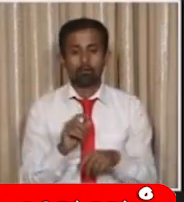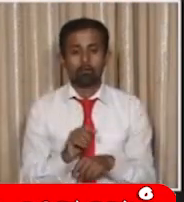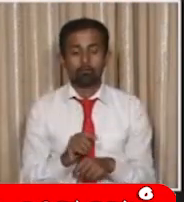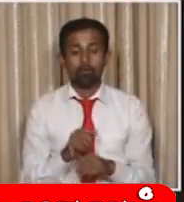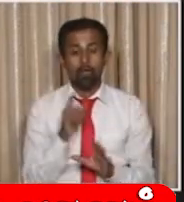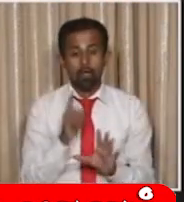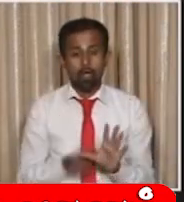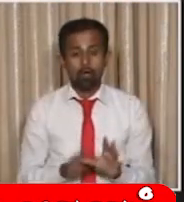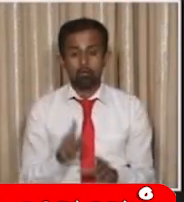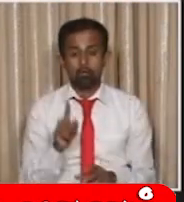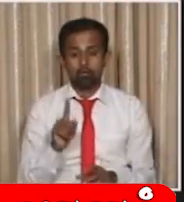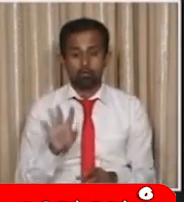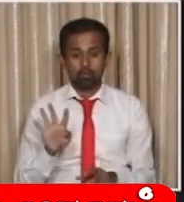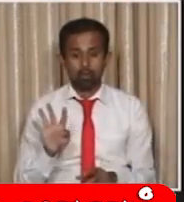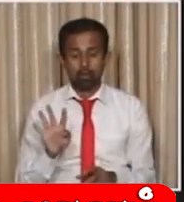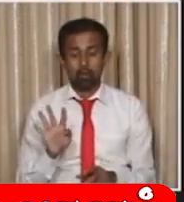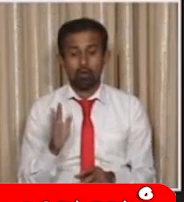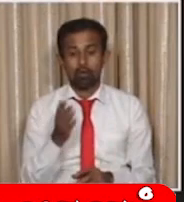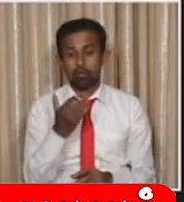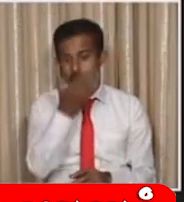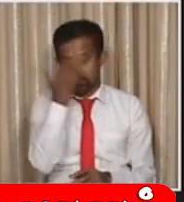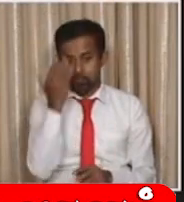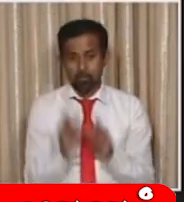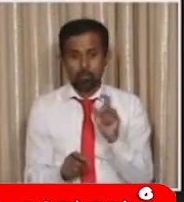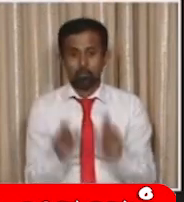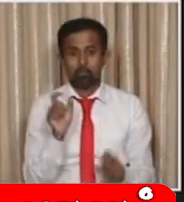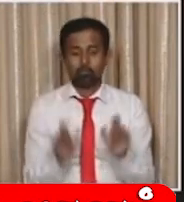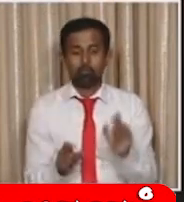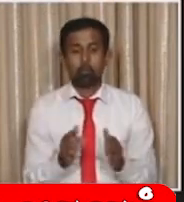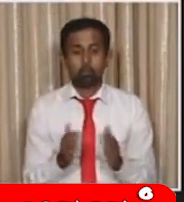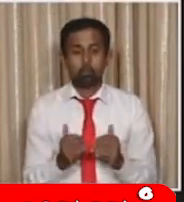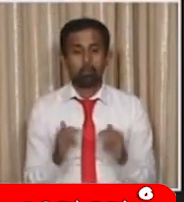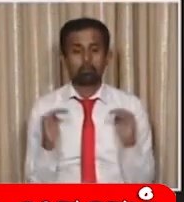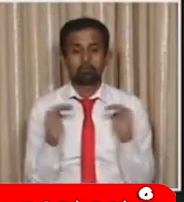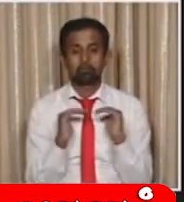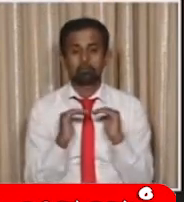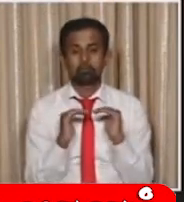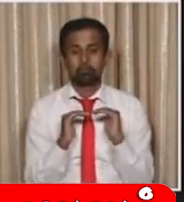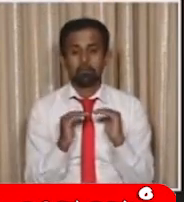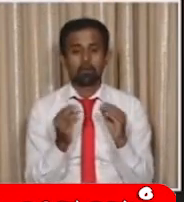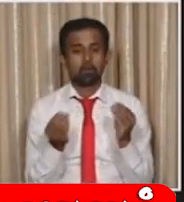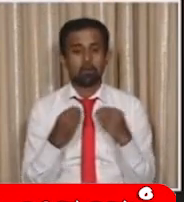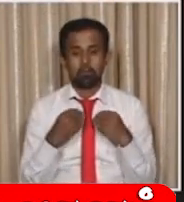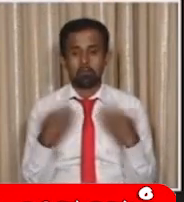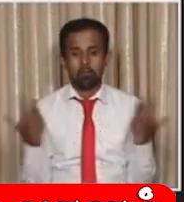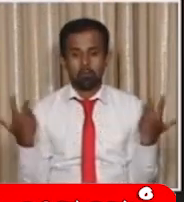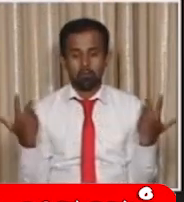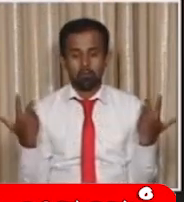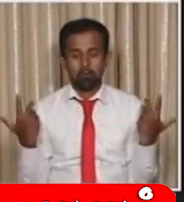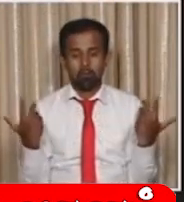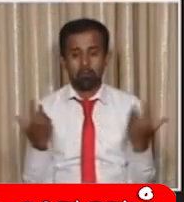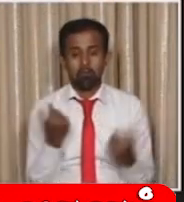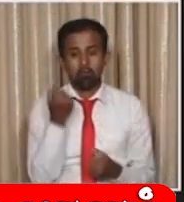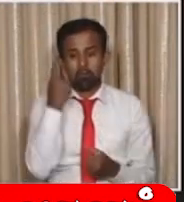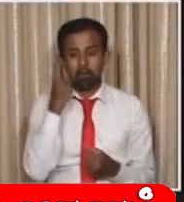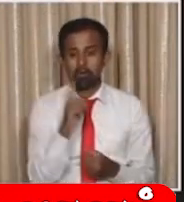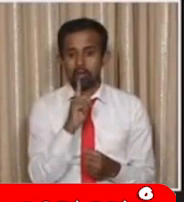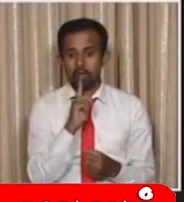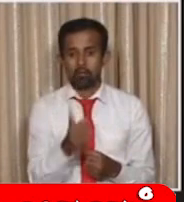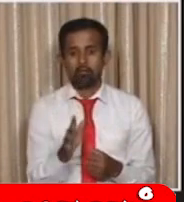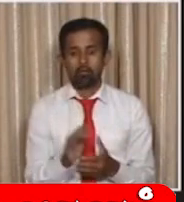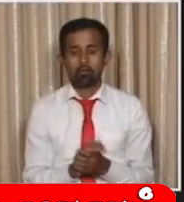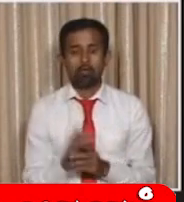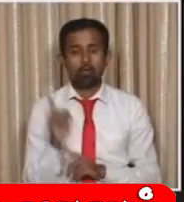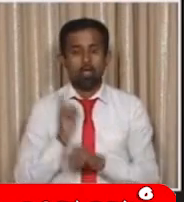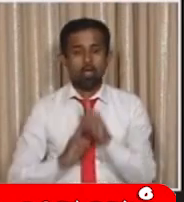தமிழ் மக்களுக்கு நீதி கிடைக்கவில்லை என்ற ஒரு பதிவையும் செய்திருந்தார். அதேபோல கனடா நாட்டினுடைய